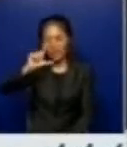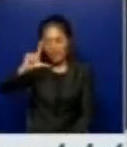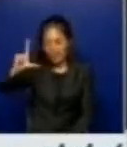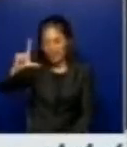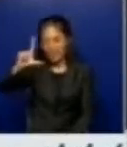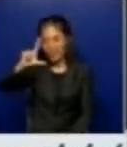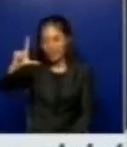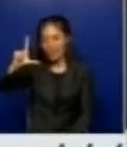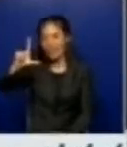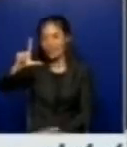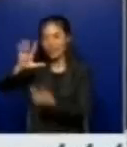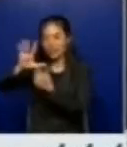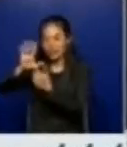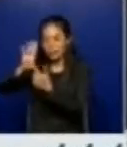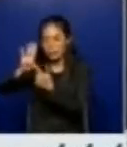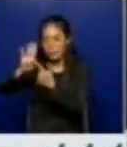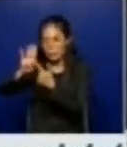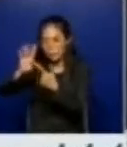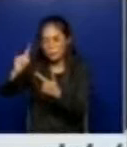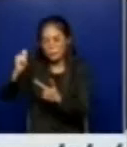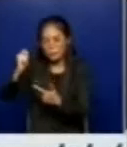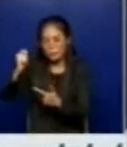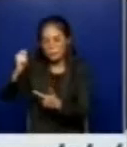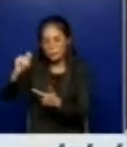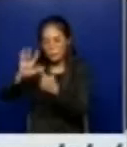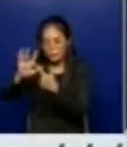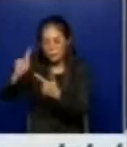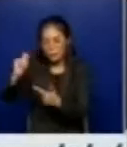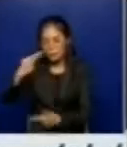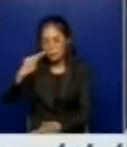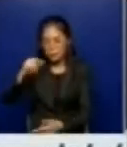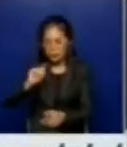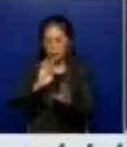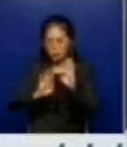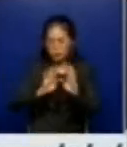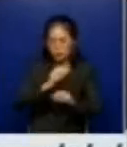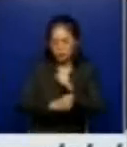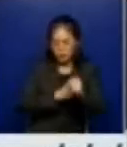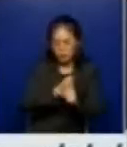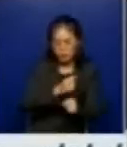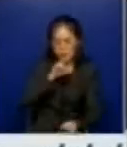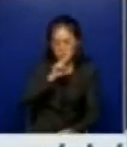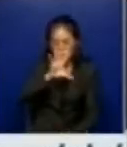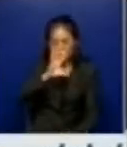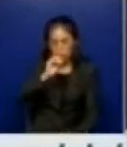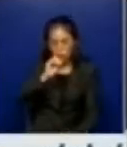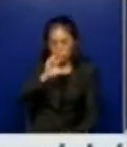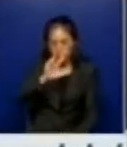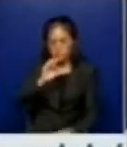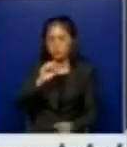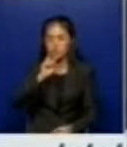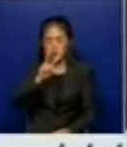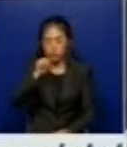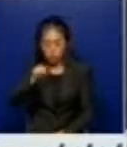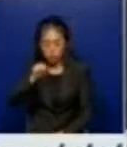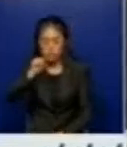ซึ่งในปี63เนี่ยนะท่านประธานครับเราประมาณการจัดเก็บภาษีเนี่ยแค่ 2.4 ล้านล้านแต่ใน 2.4 ล้านล้านเนี่ยนะครับอยากขออนุญาต